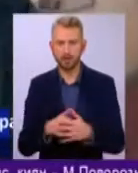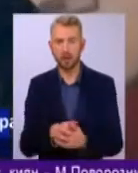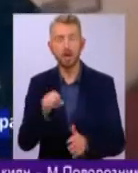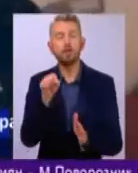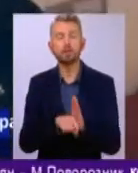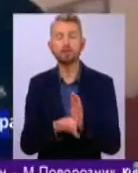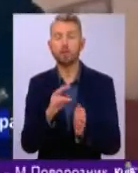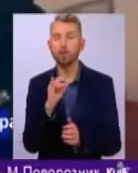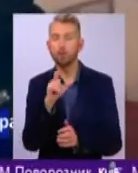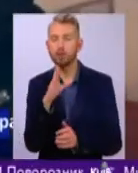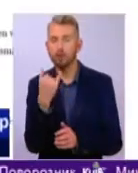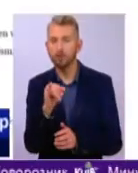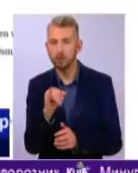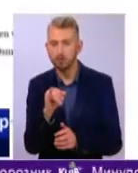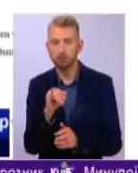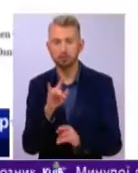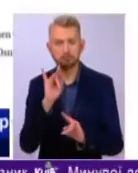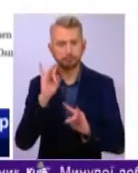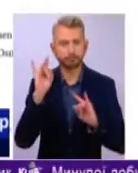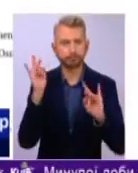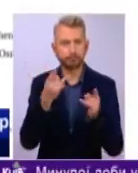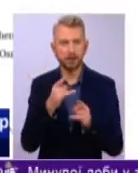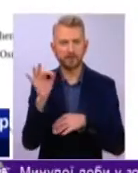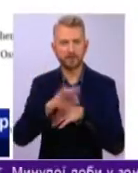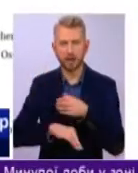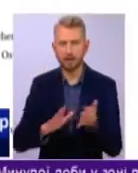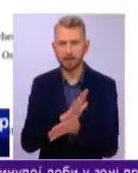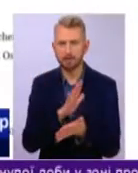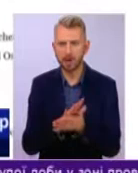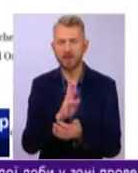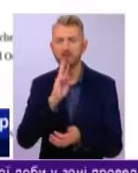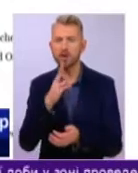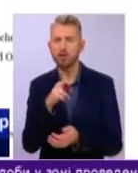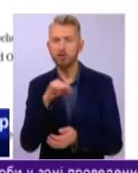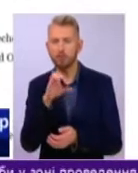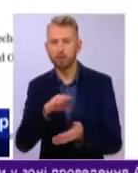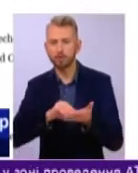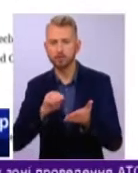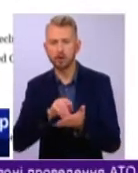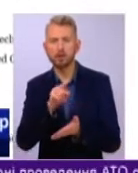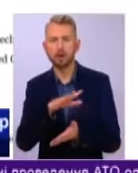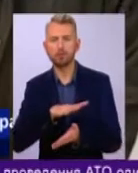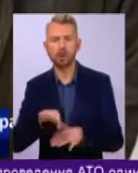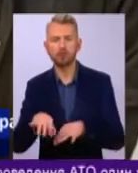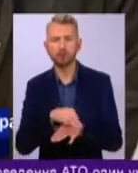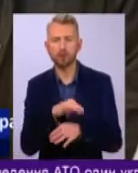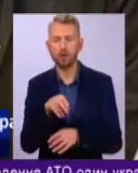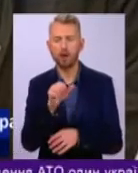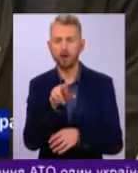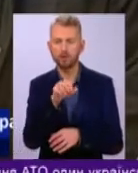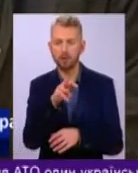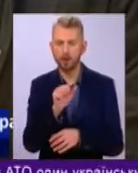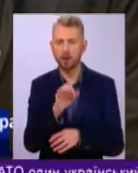Вбивство Окуєвої не обійшла західна преса. «Вашингтон-Пост» наголошує, що Окуєва була жінкою Адама Осмаєва, чеченця, якого